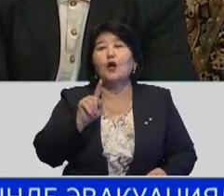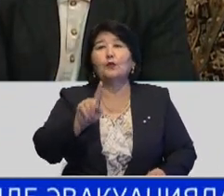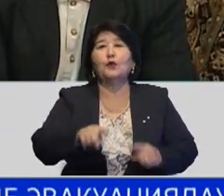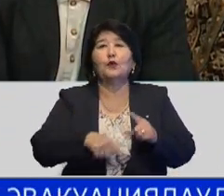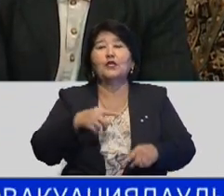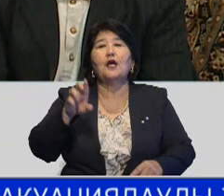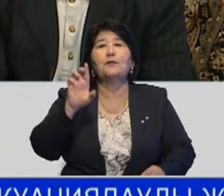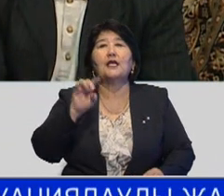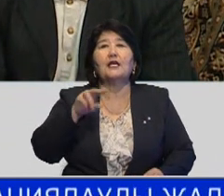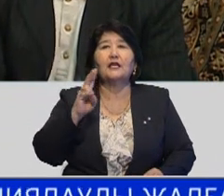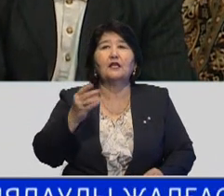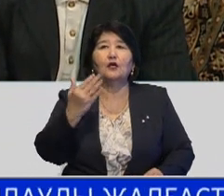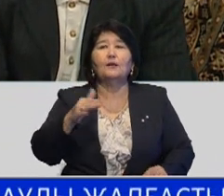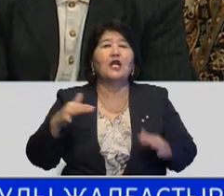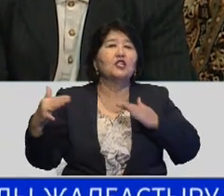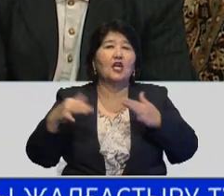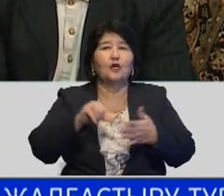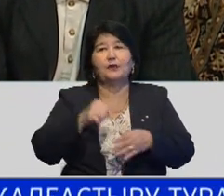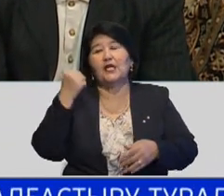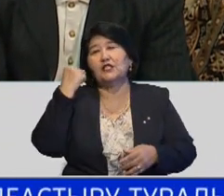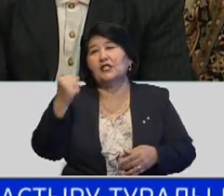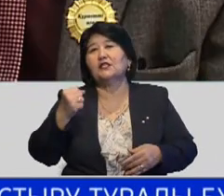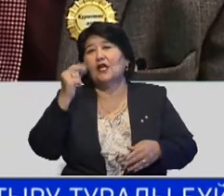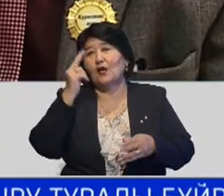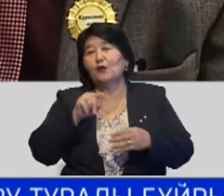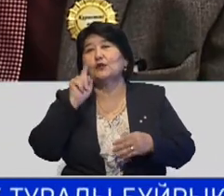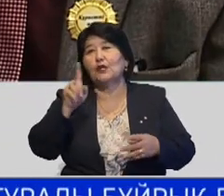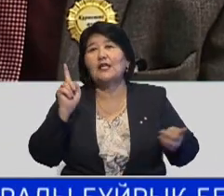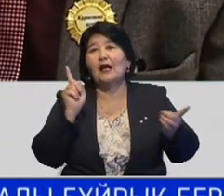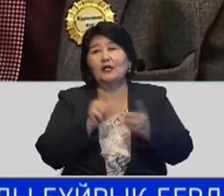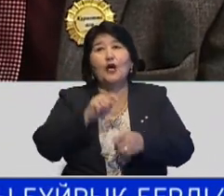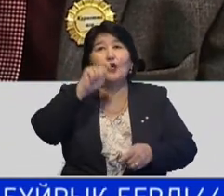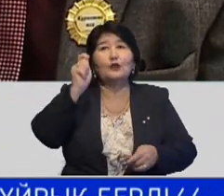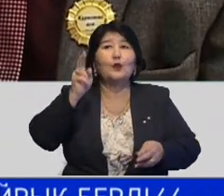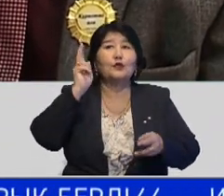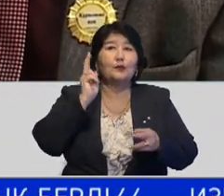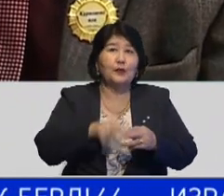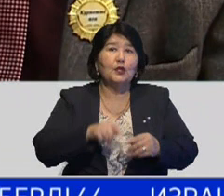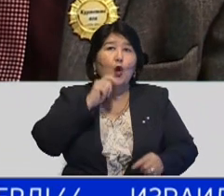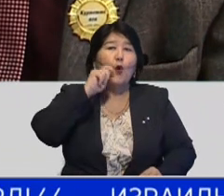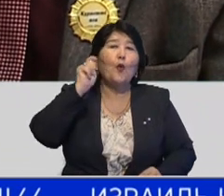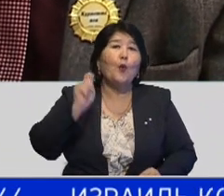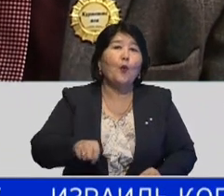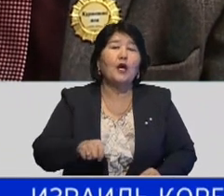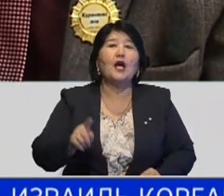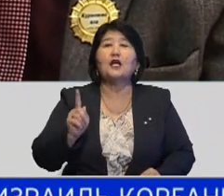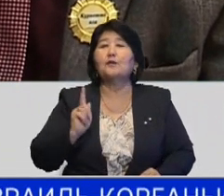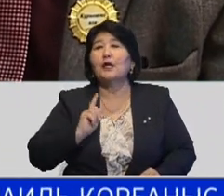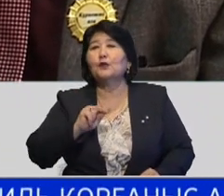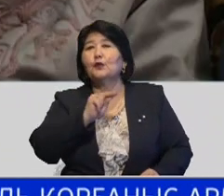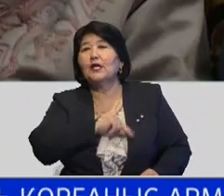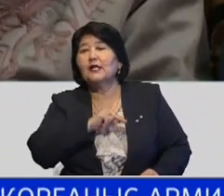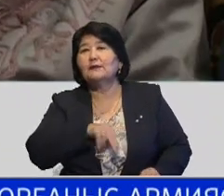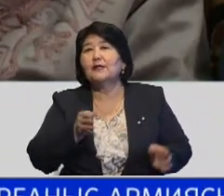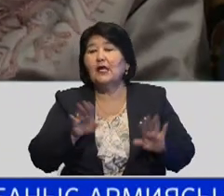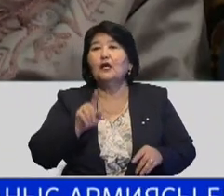son Berlin tübündegi şaykasta bolıp jeñisti sonda karşı alğan. Soğıs bitkenden keyin Ukrayna'da patruldik kizmette